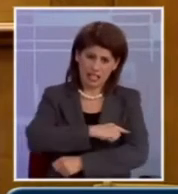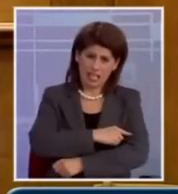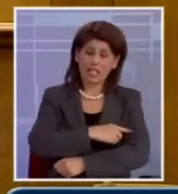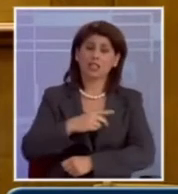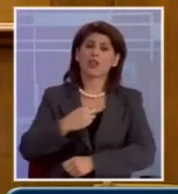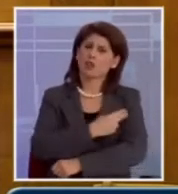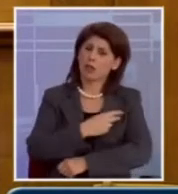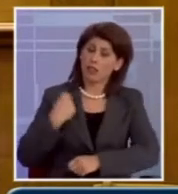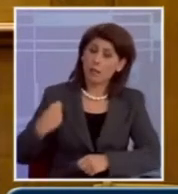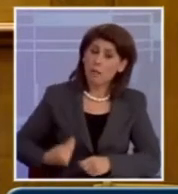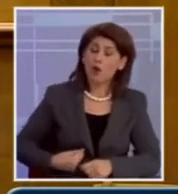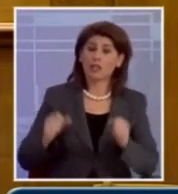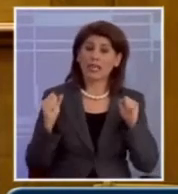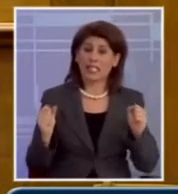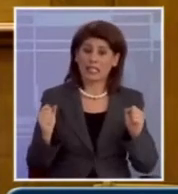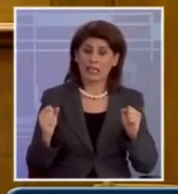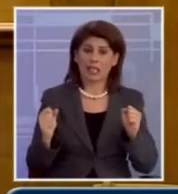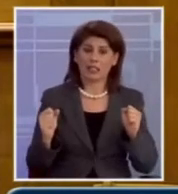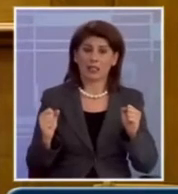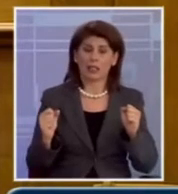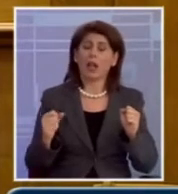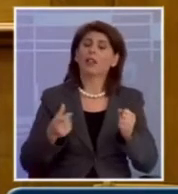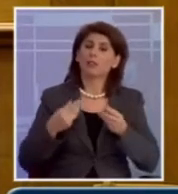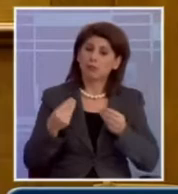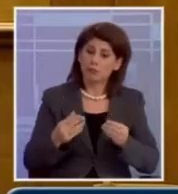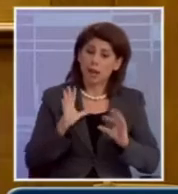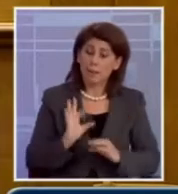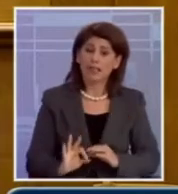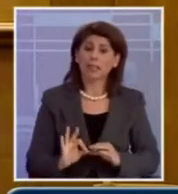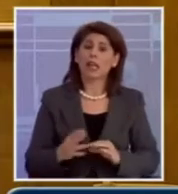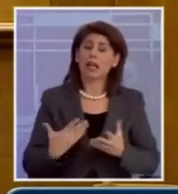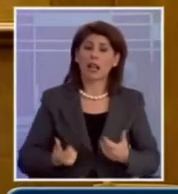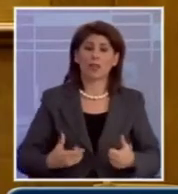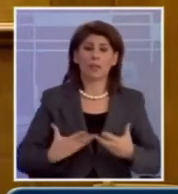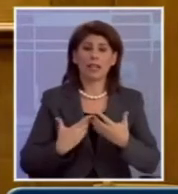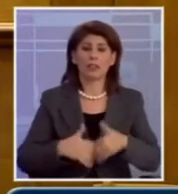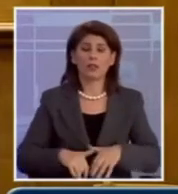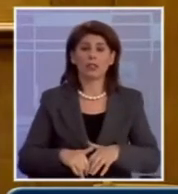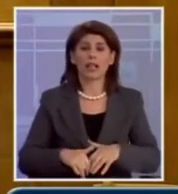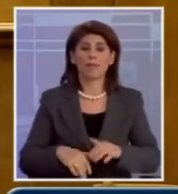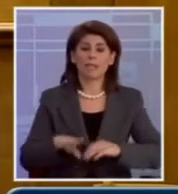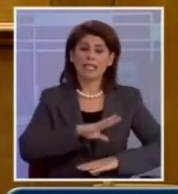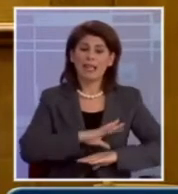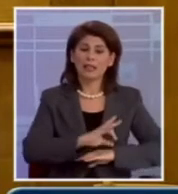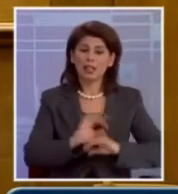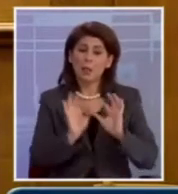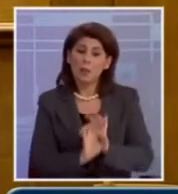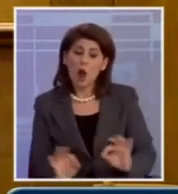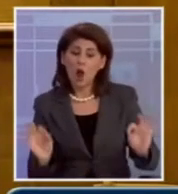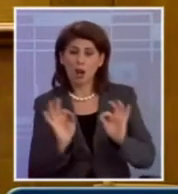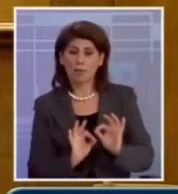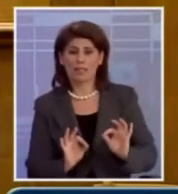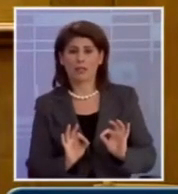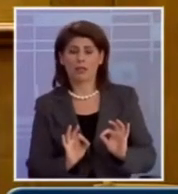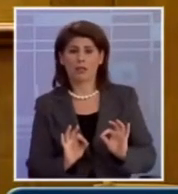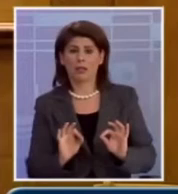υγείας, για να μπορέσουμε πραγματικά να βάλουμε σε λειτουργία τη στρατηγική της πρόληψης σε αυτόν τον συγκεκριμένο